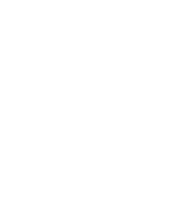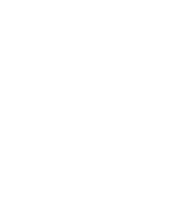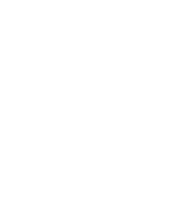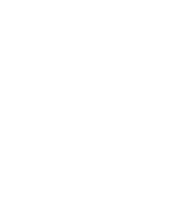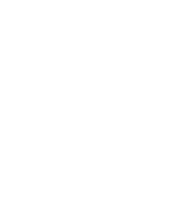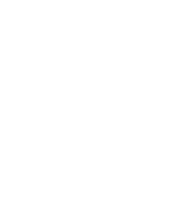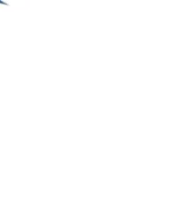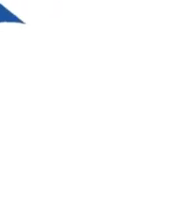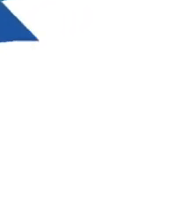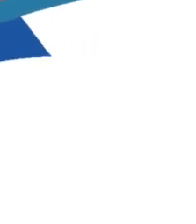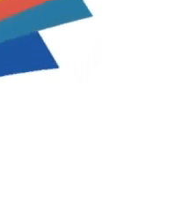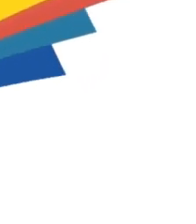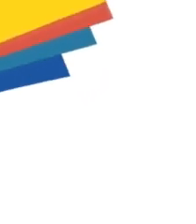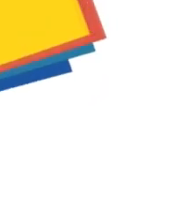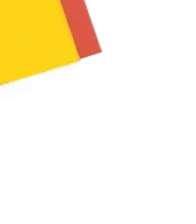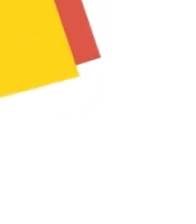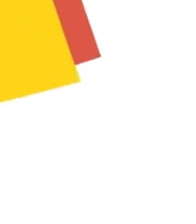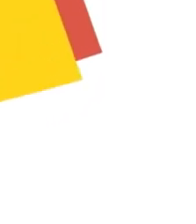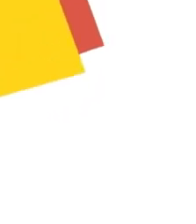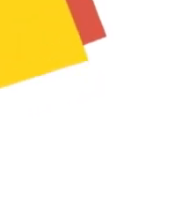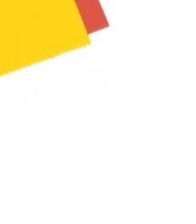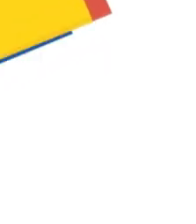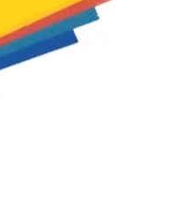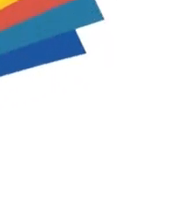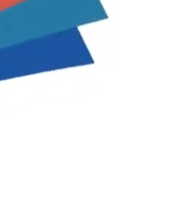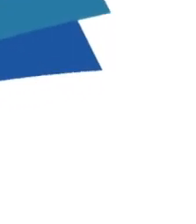MP3 धोइए